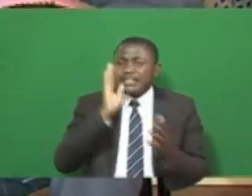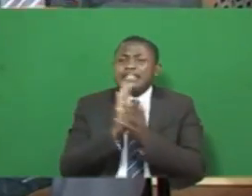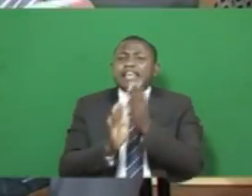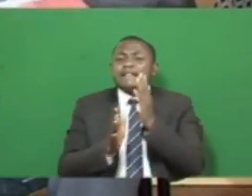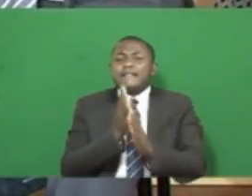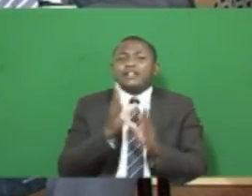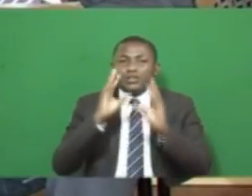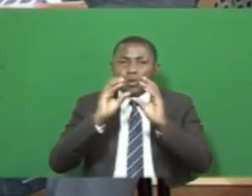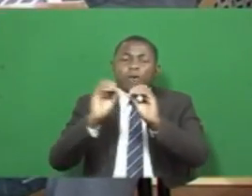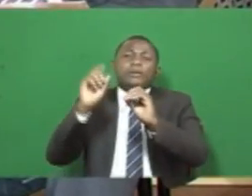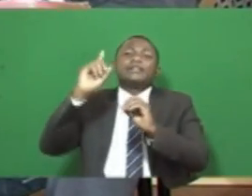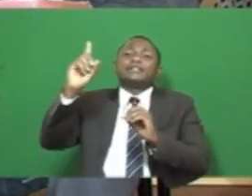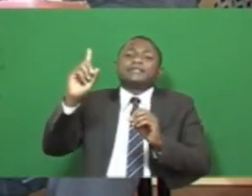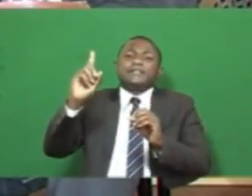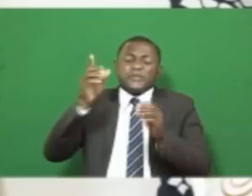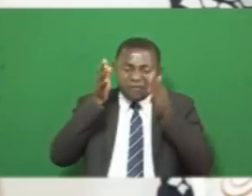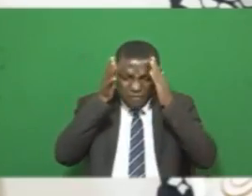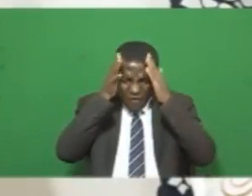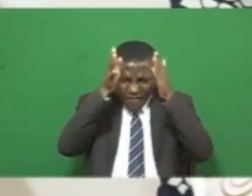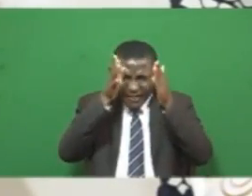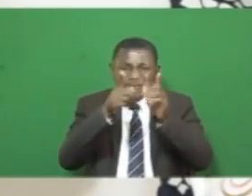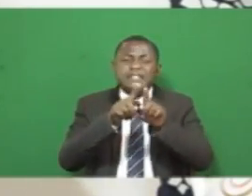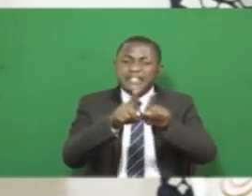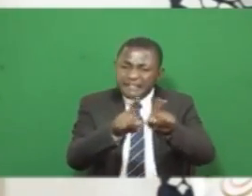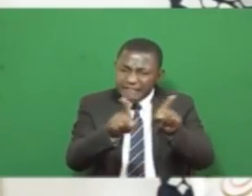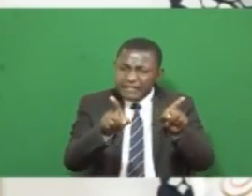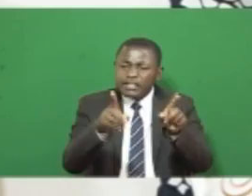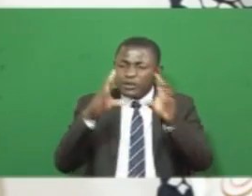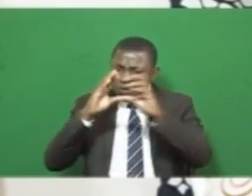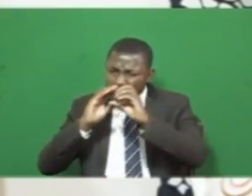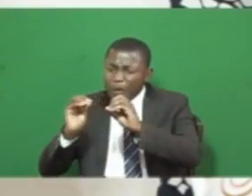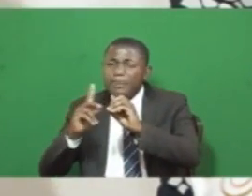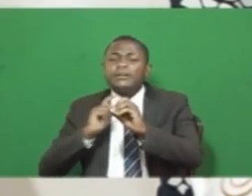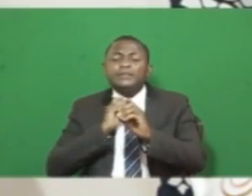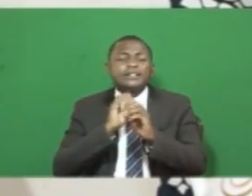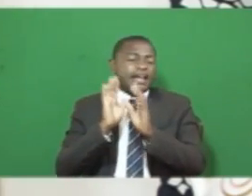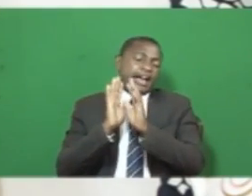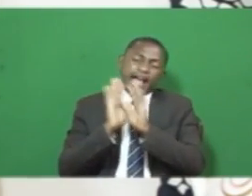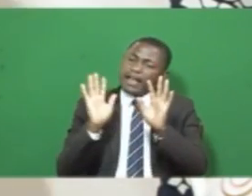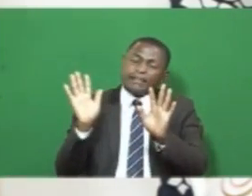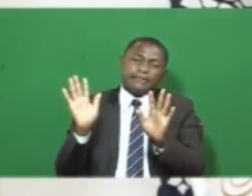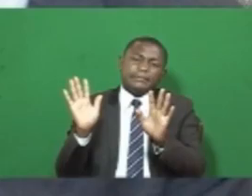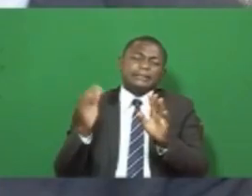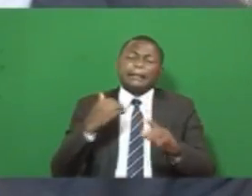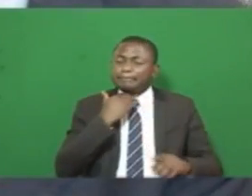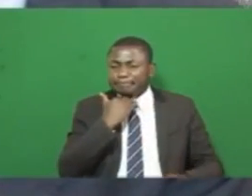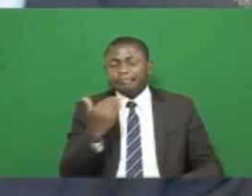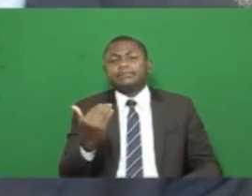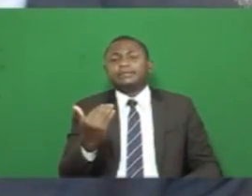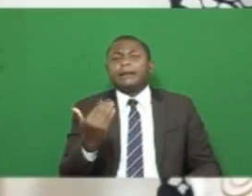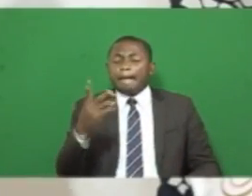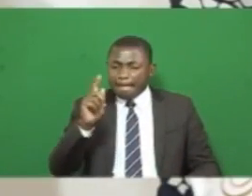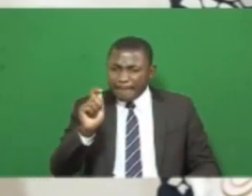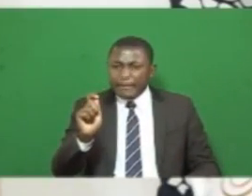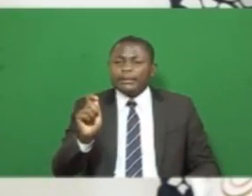zvimwewo zvinangwa zvavanouyira. Alright. Kutera chokwadi chaiko chaiko hakuda havadi kunotova bhoa. Alright.